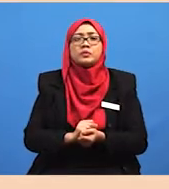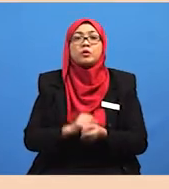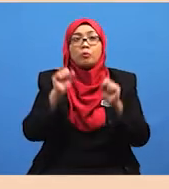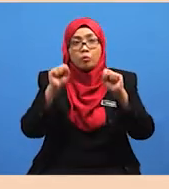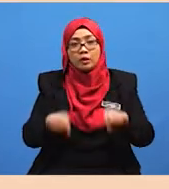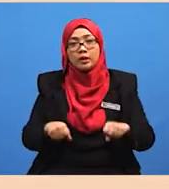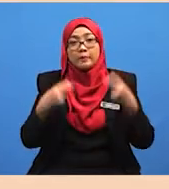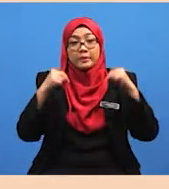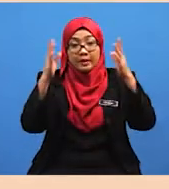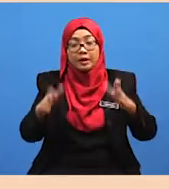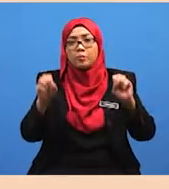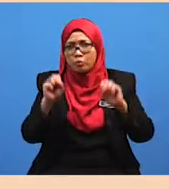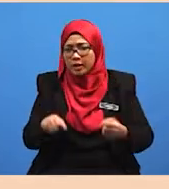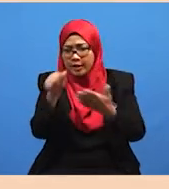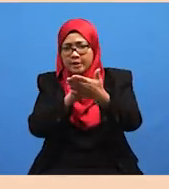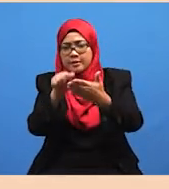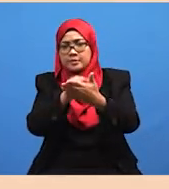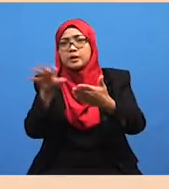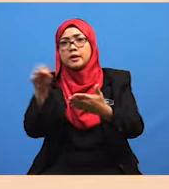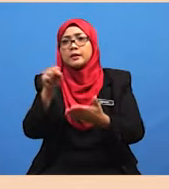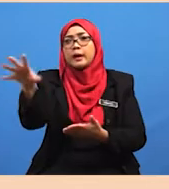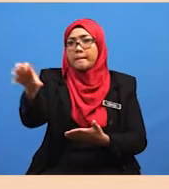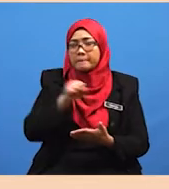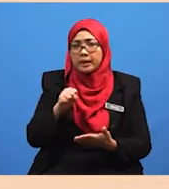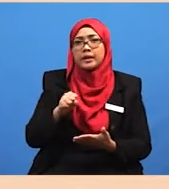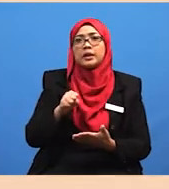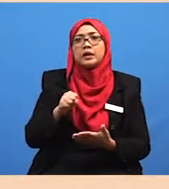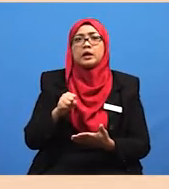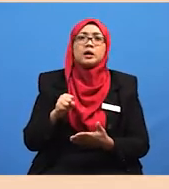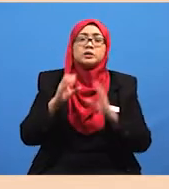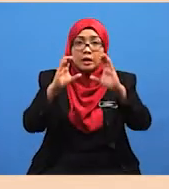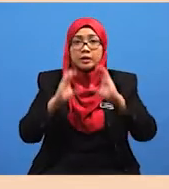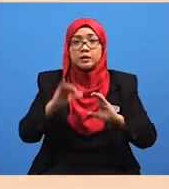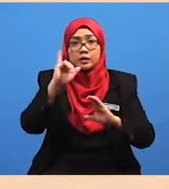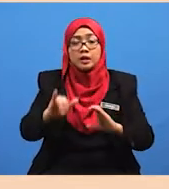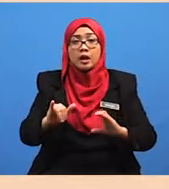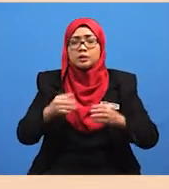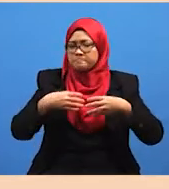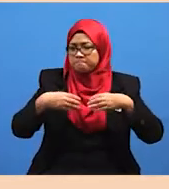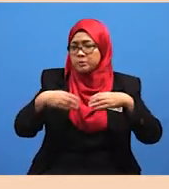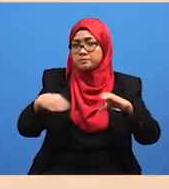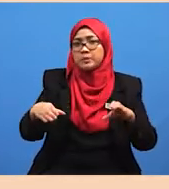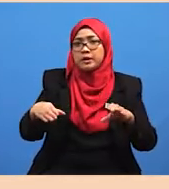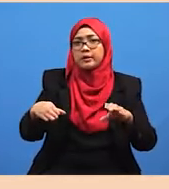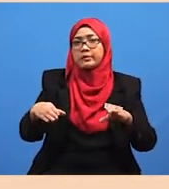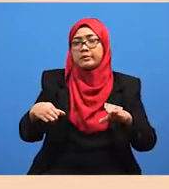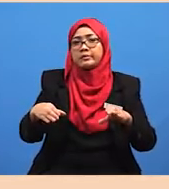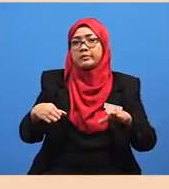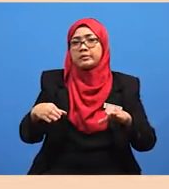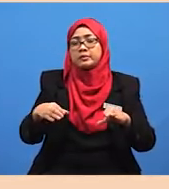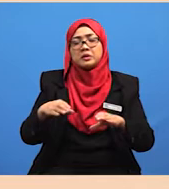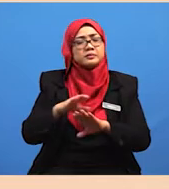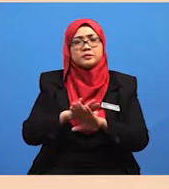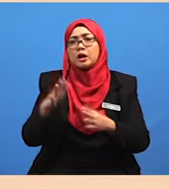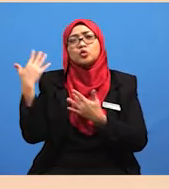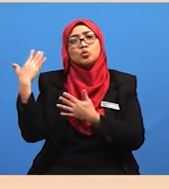Wati dan mengambil tindakan kolektif yo yo itu huh bertindak tanpa